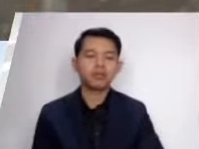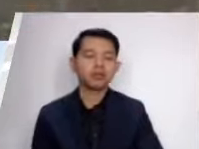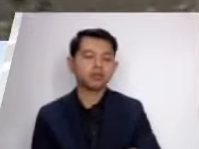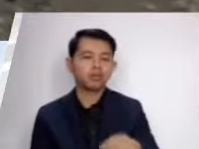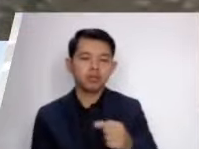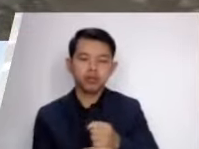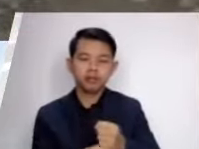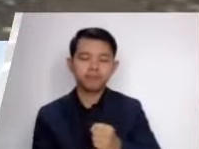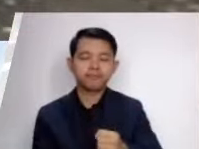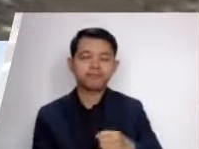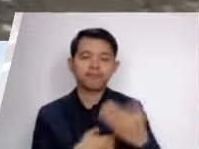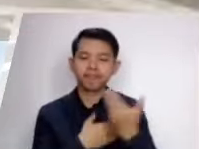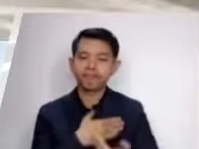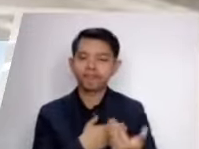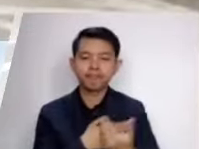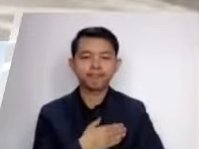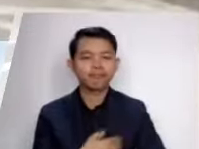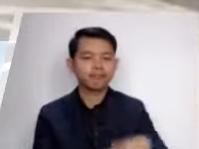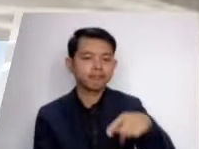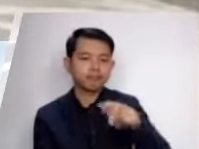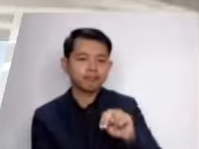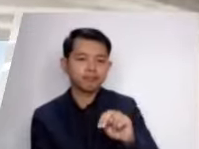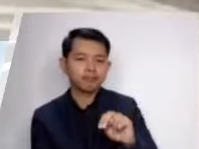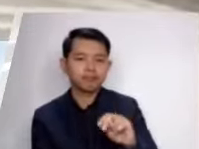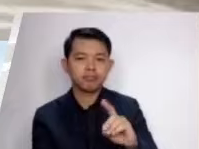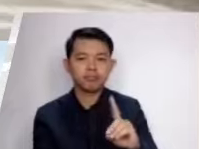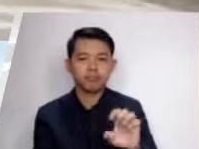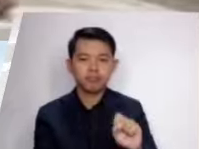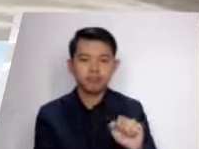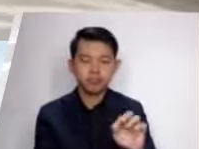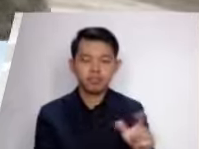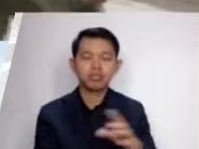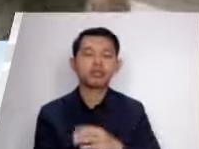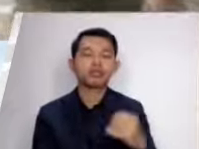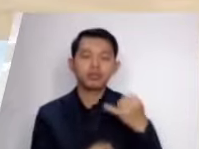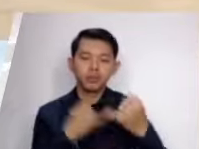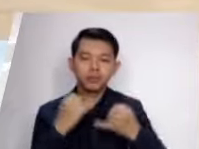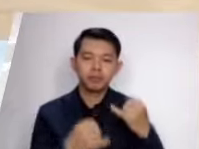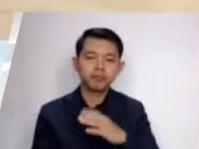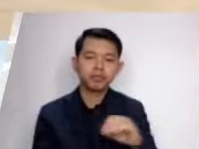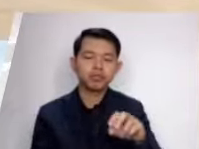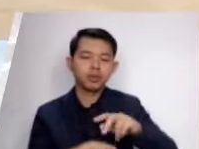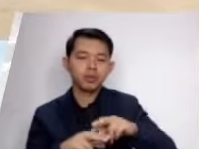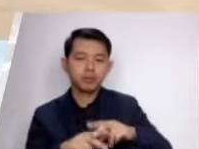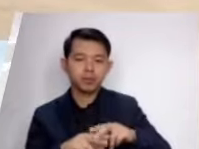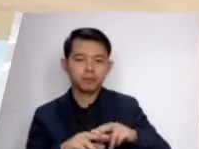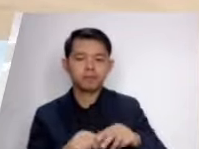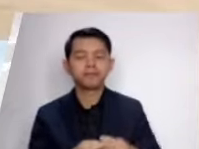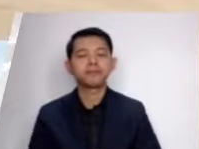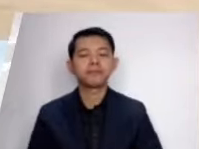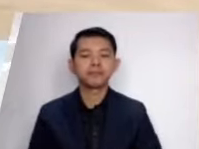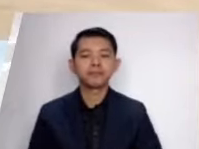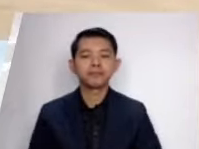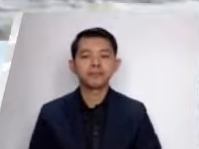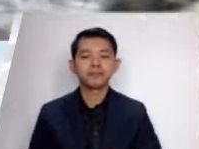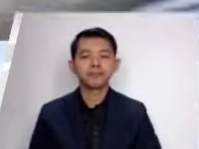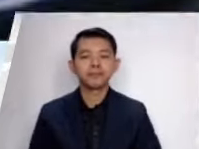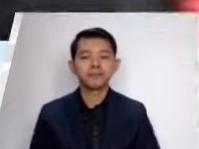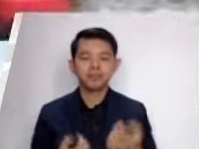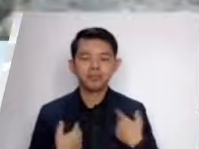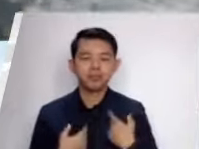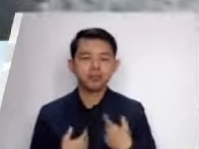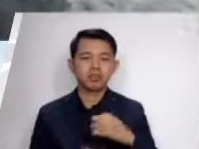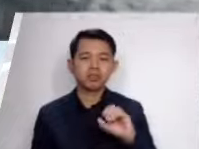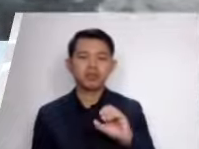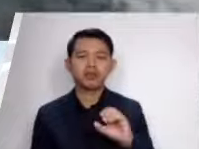pandesal, instant noodles at asin. May curfew rin mula alas 9 ng gabi hanggang alas 4 ng madaling araw.